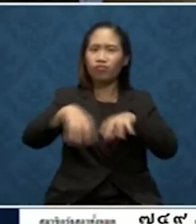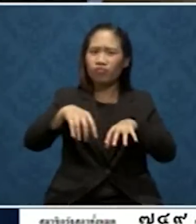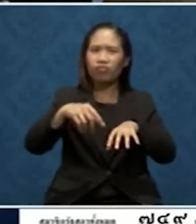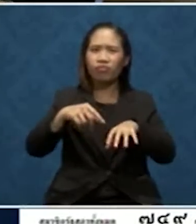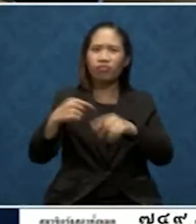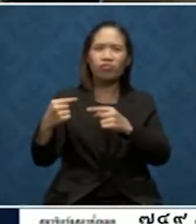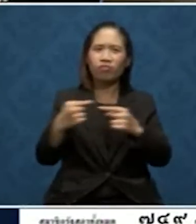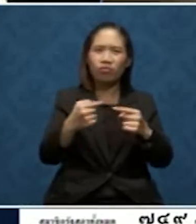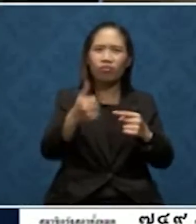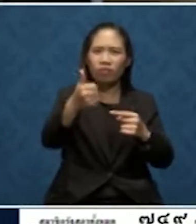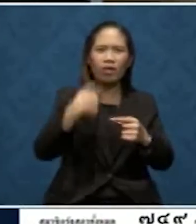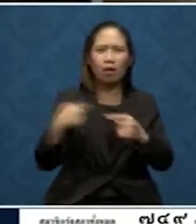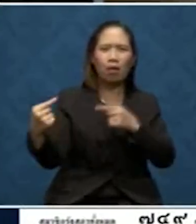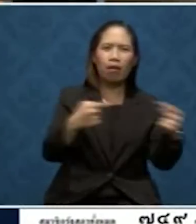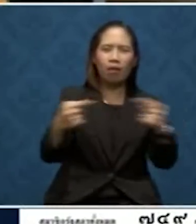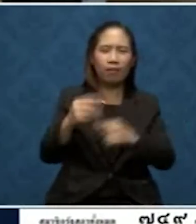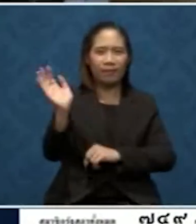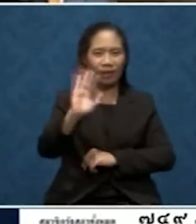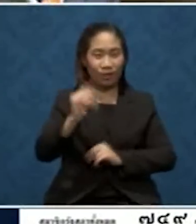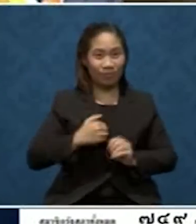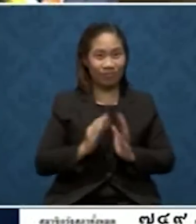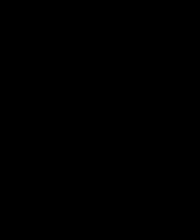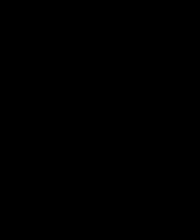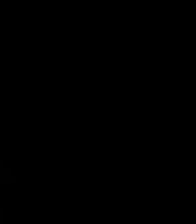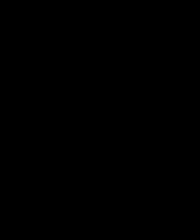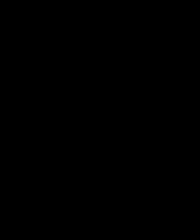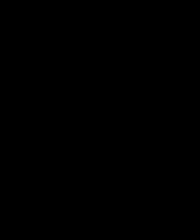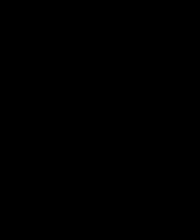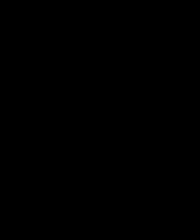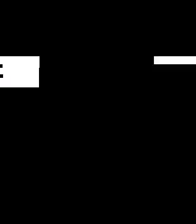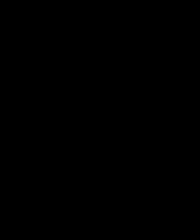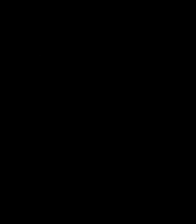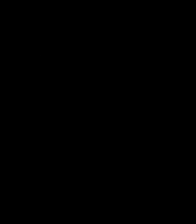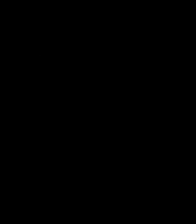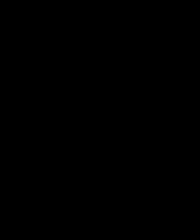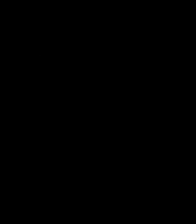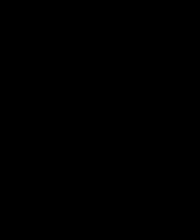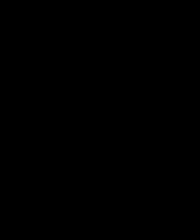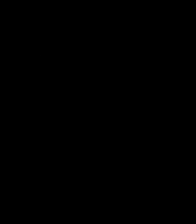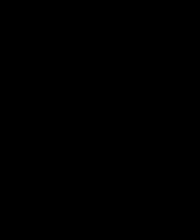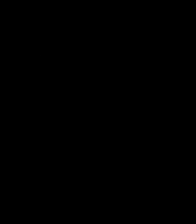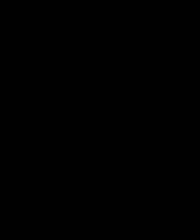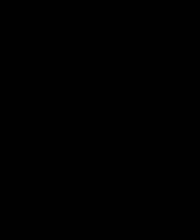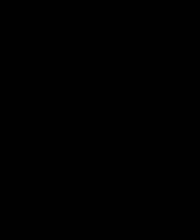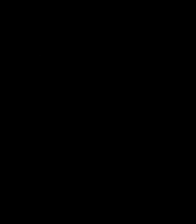้ไมตองถกเทียงกันอกครับ ขอบคครทประทานครับ